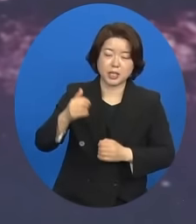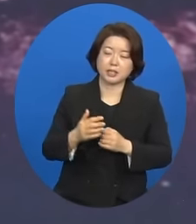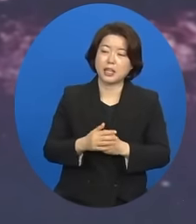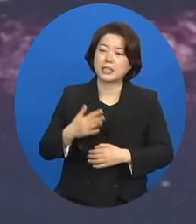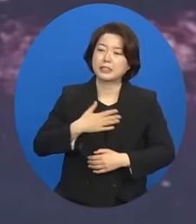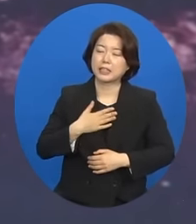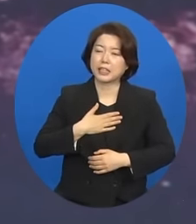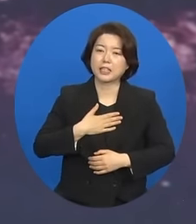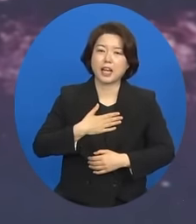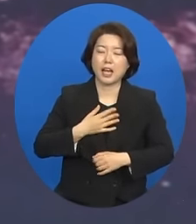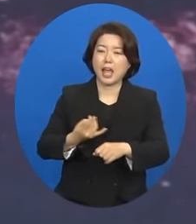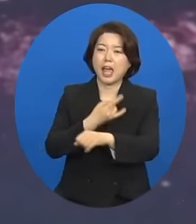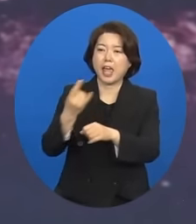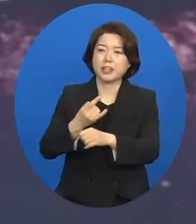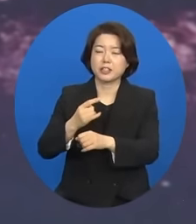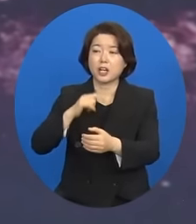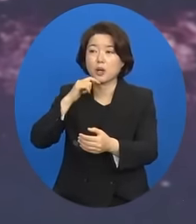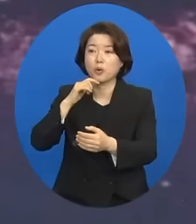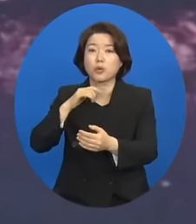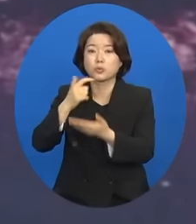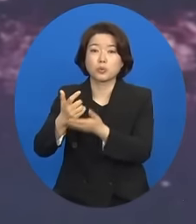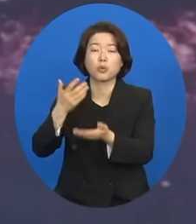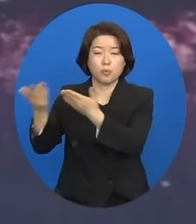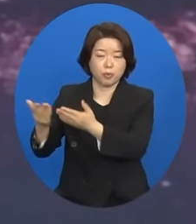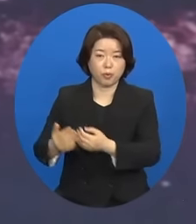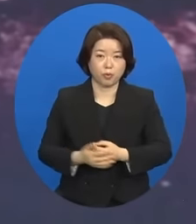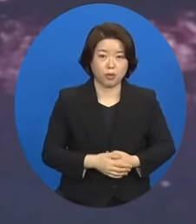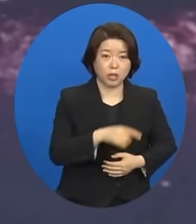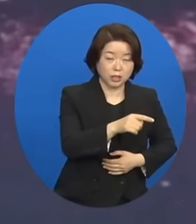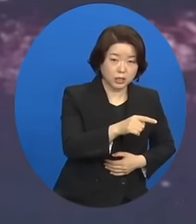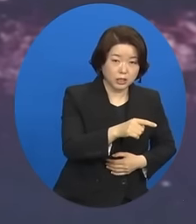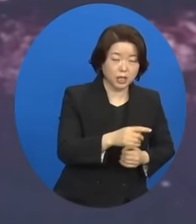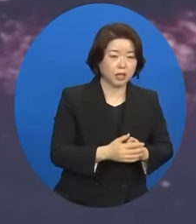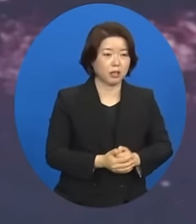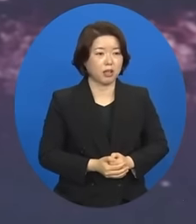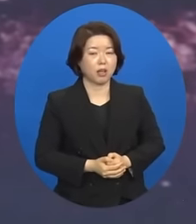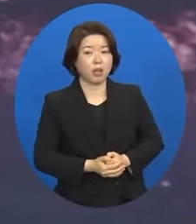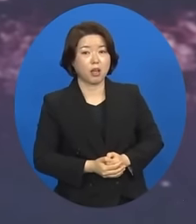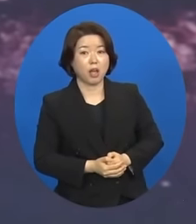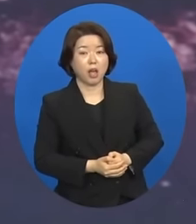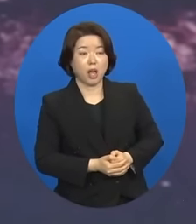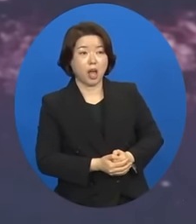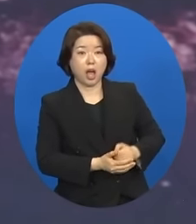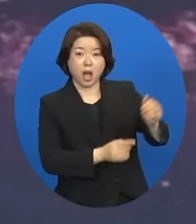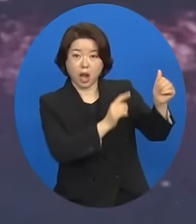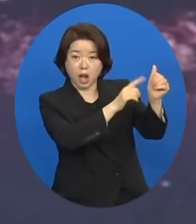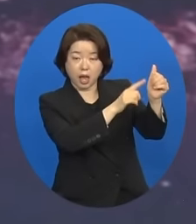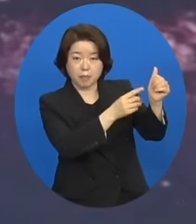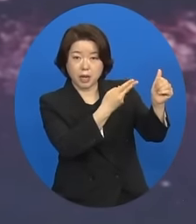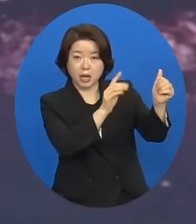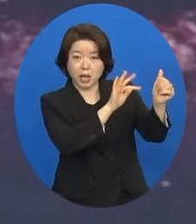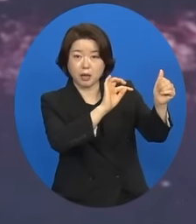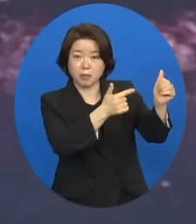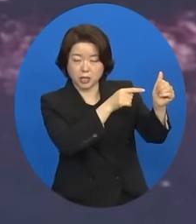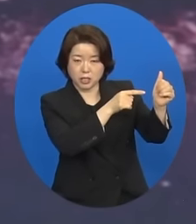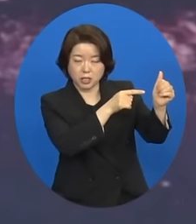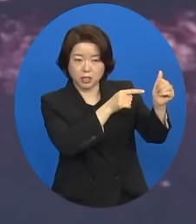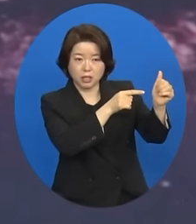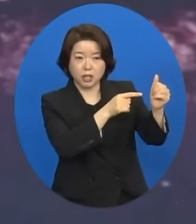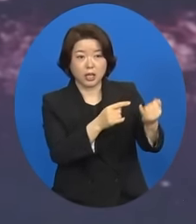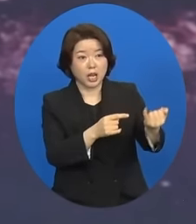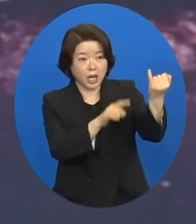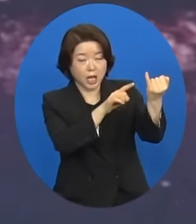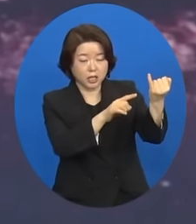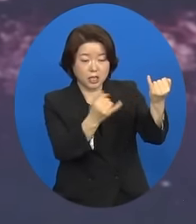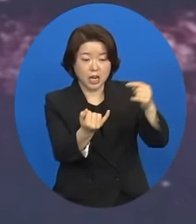라반이 야곱에게 언니인 레아를 라이라 속인 거예요 비슷하죠